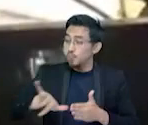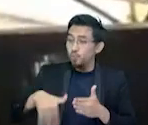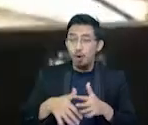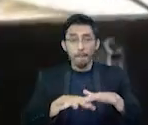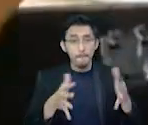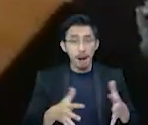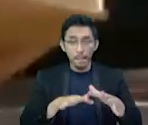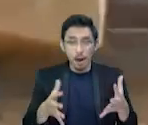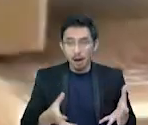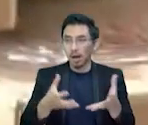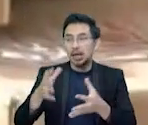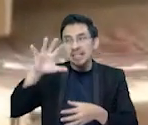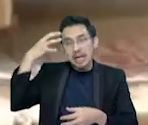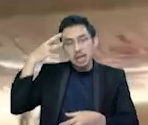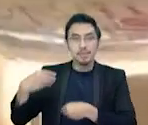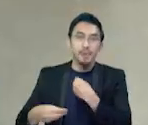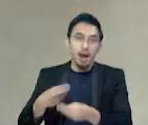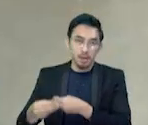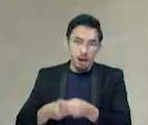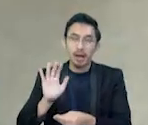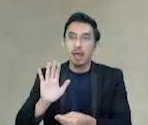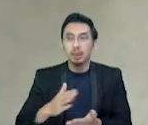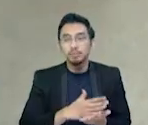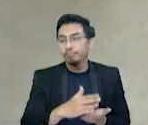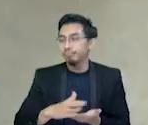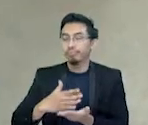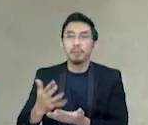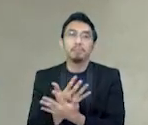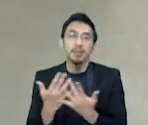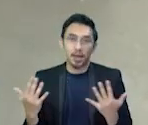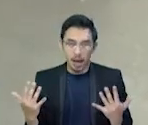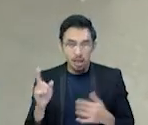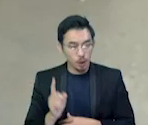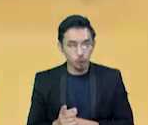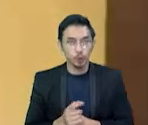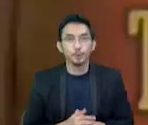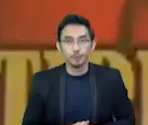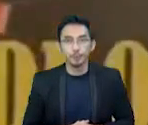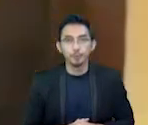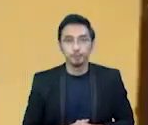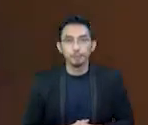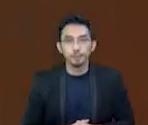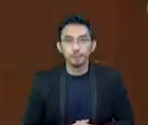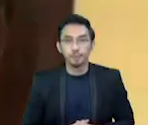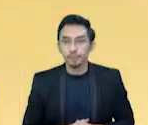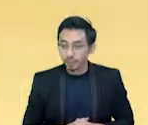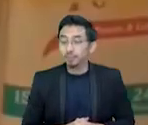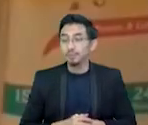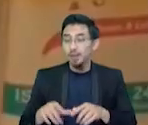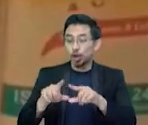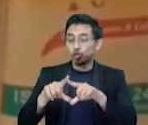Dinas Perdagangan untuk didistribusikan kepada warga yang membutuhkan minyak goreng harga murah polisi memberikan surat peringatan kepada